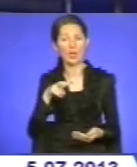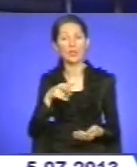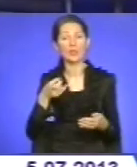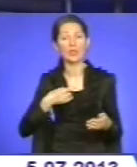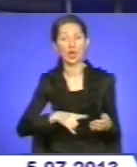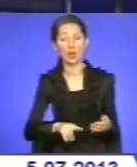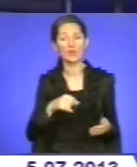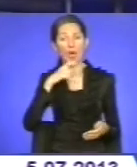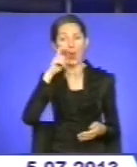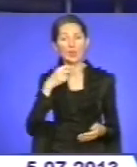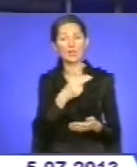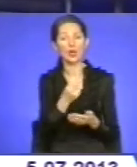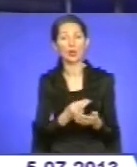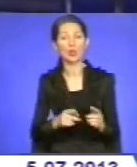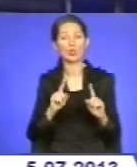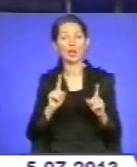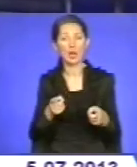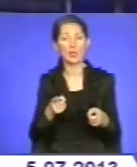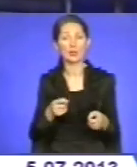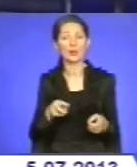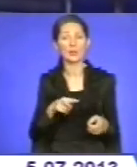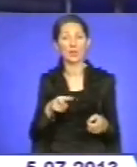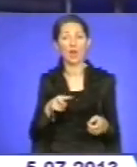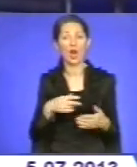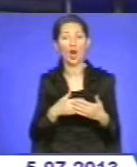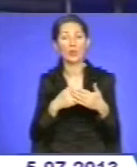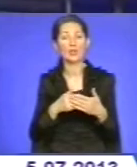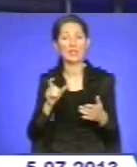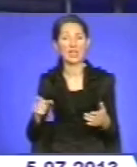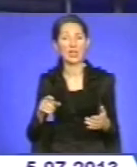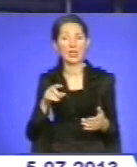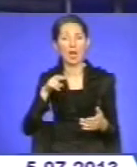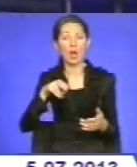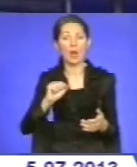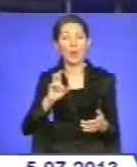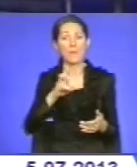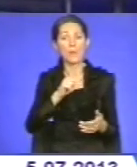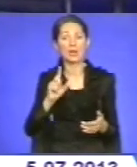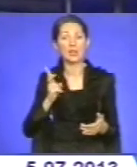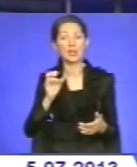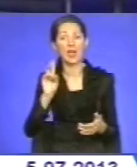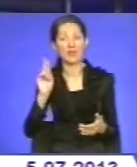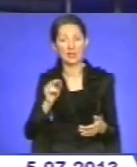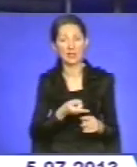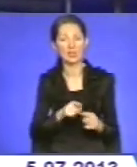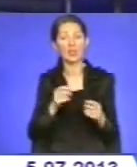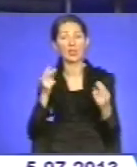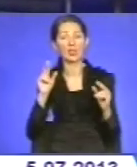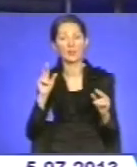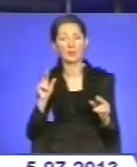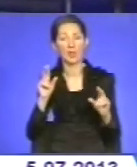народився український художник-реаліст, літерат, громадський діяч Юліан Панькевич. Цієї нагоди в обласному художньому музеї